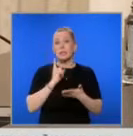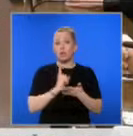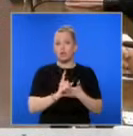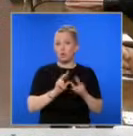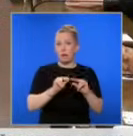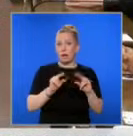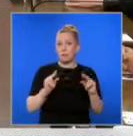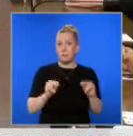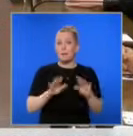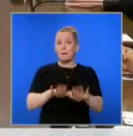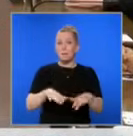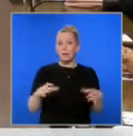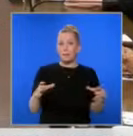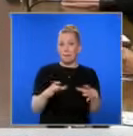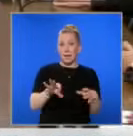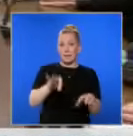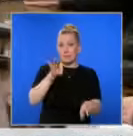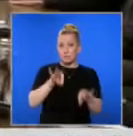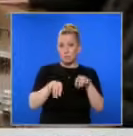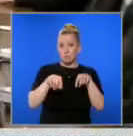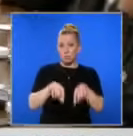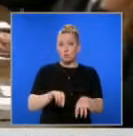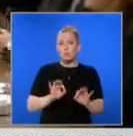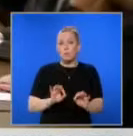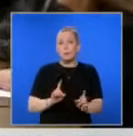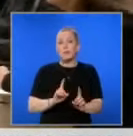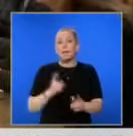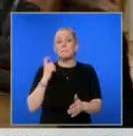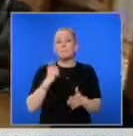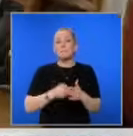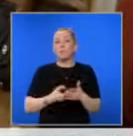е, че парламентарни избори в този момент не просто са